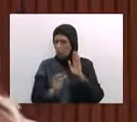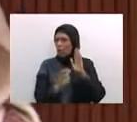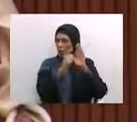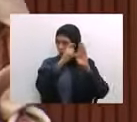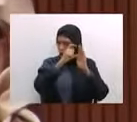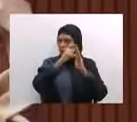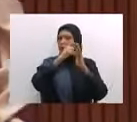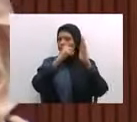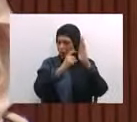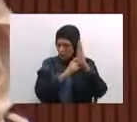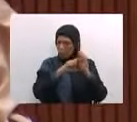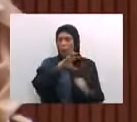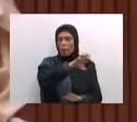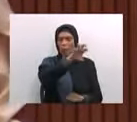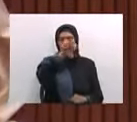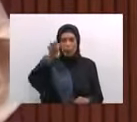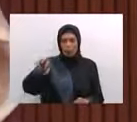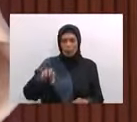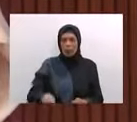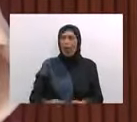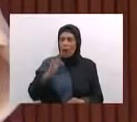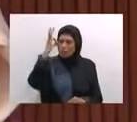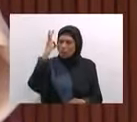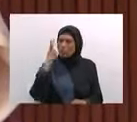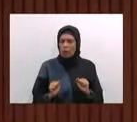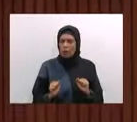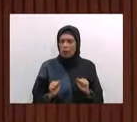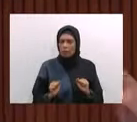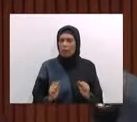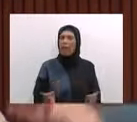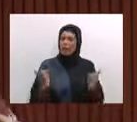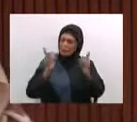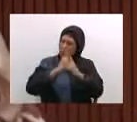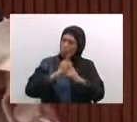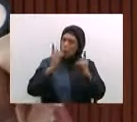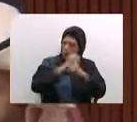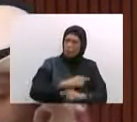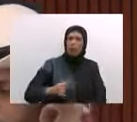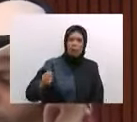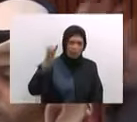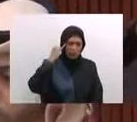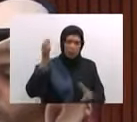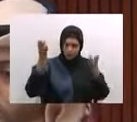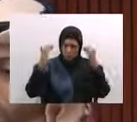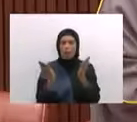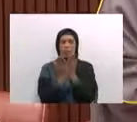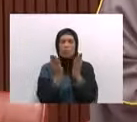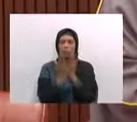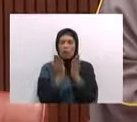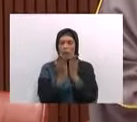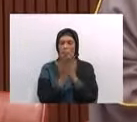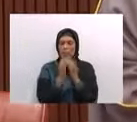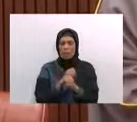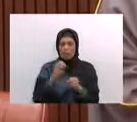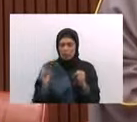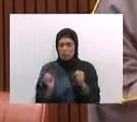أيضا من جهة أخرى يعني إحنا في السلطة التشريعية دائما بحاجة للمعلومات اللي